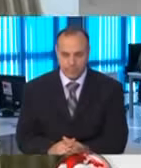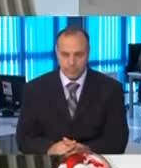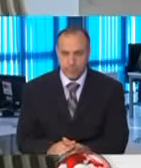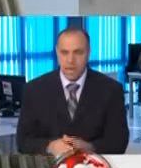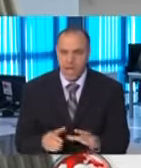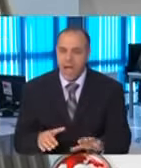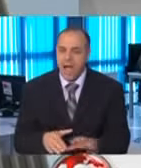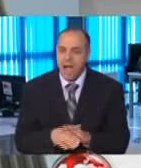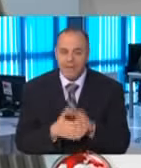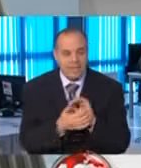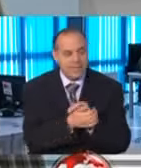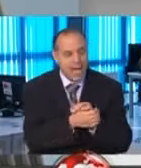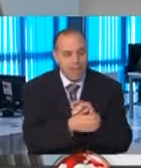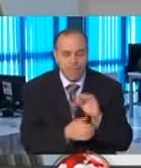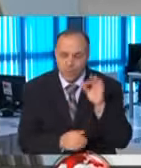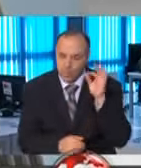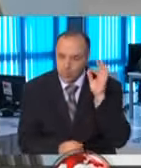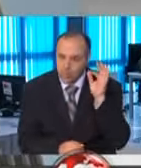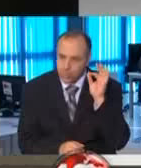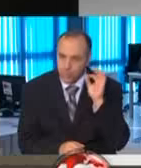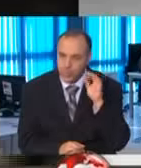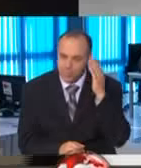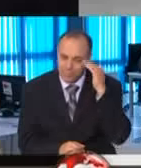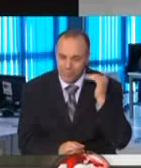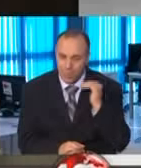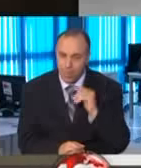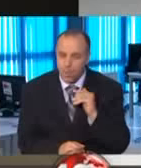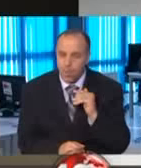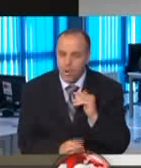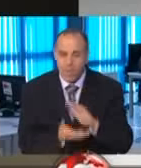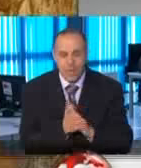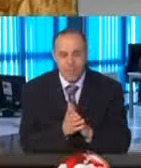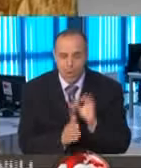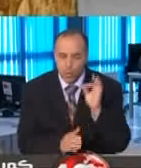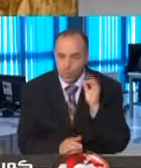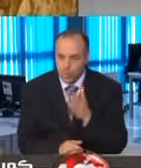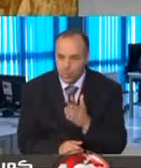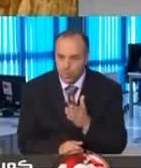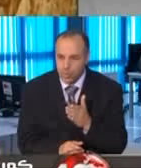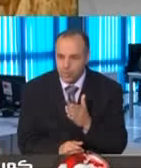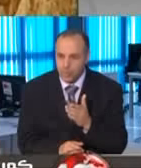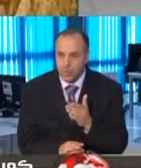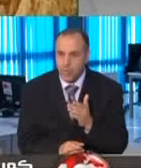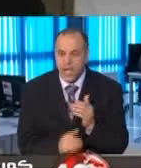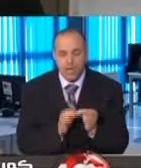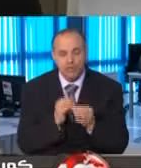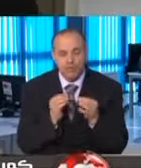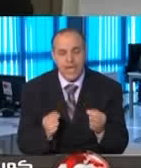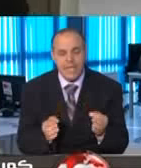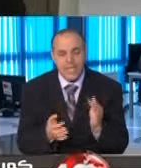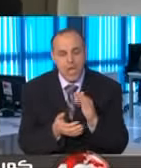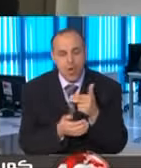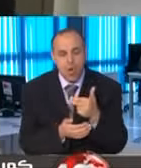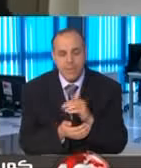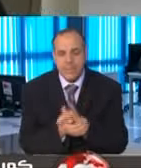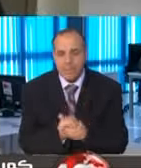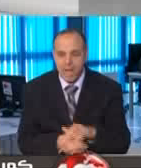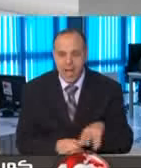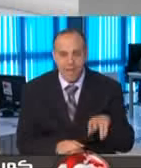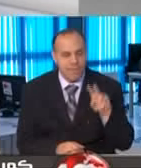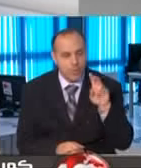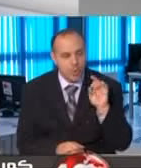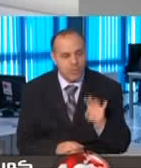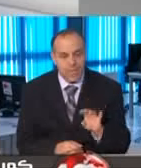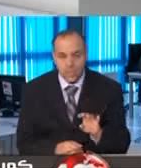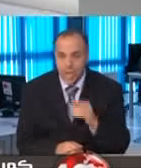احتفل أصدقاء تونس في سيئول بحصول منظمات أهلية تونسية على جائزة نوبل للسلام لعام